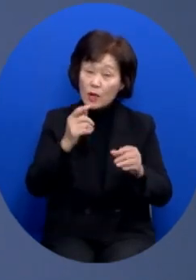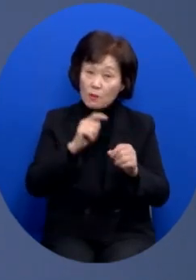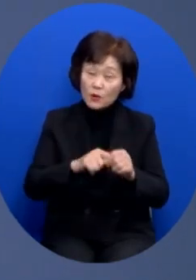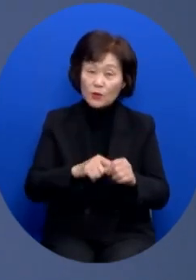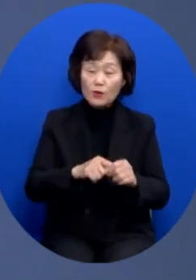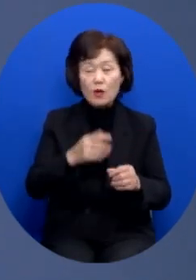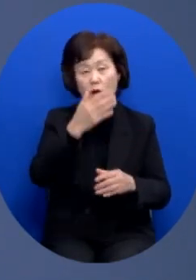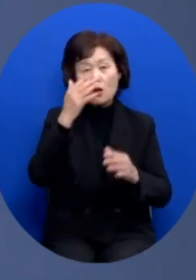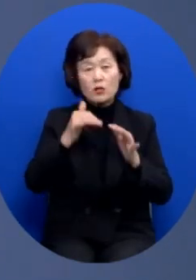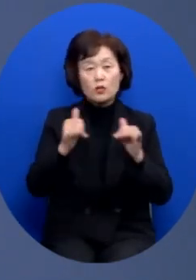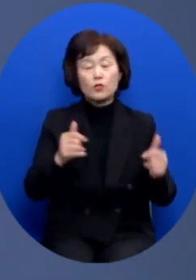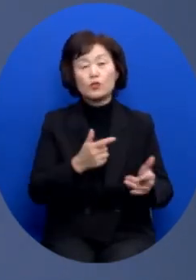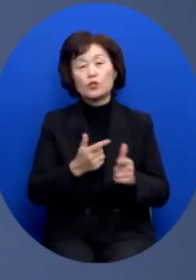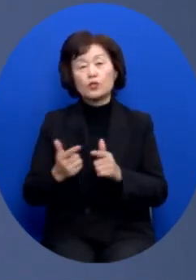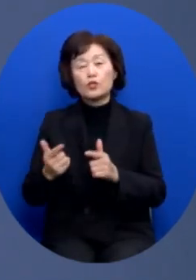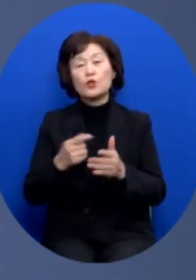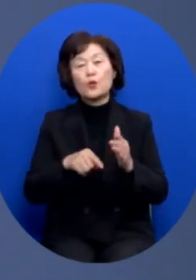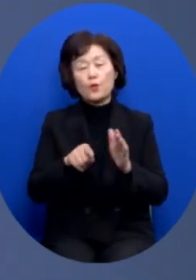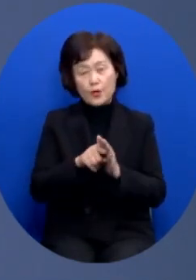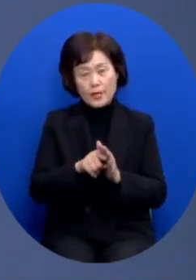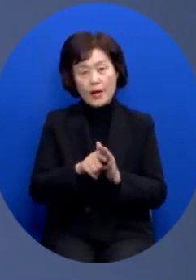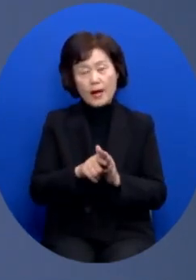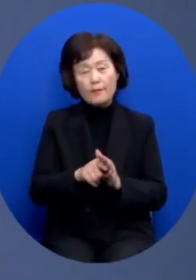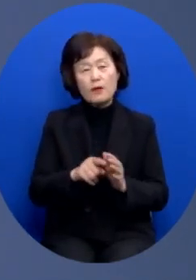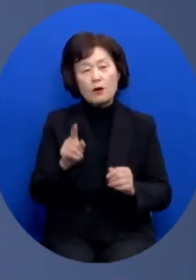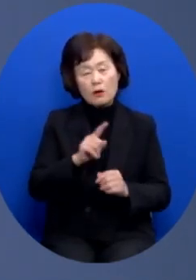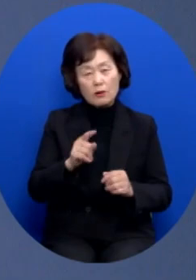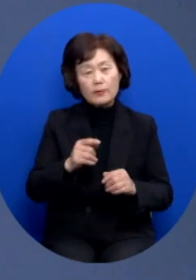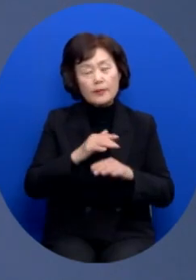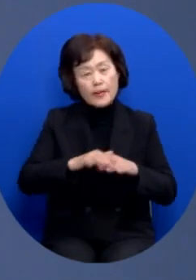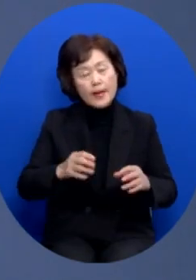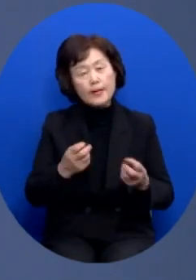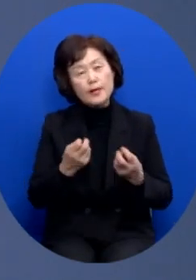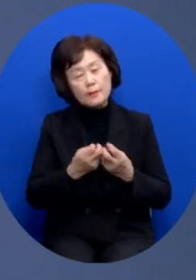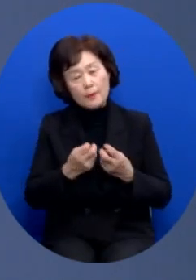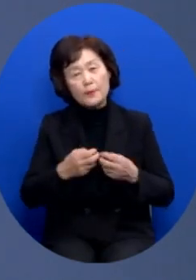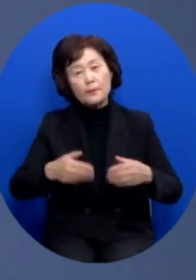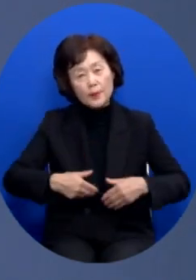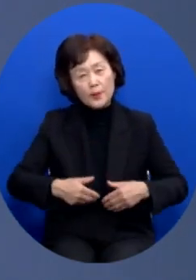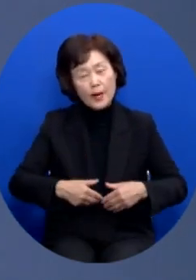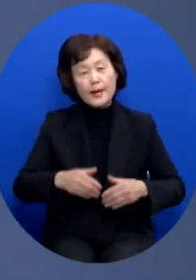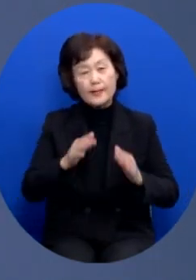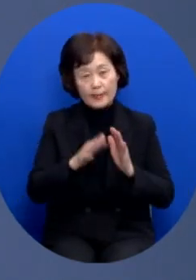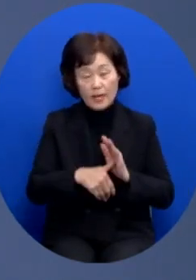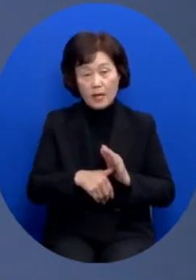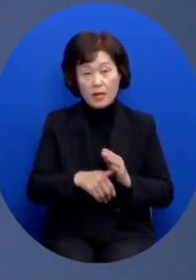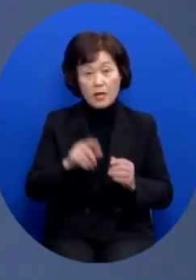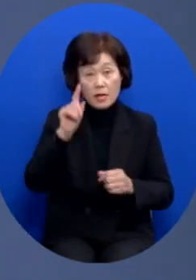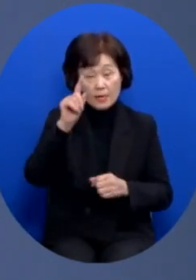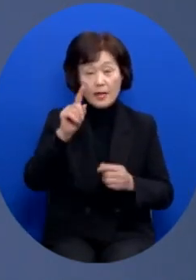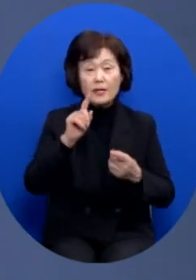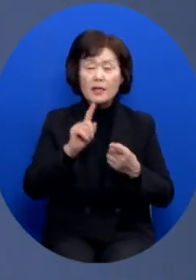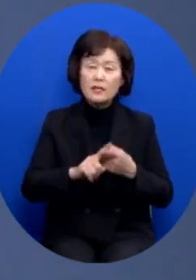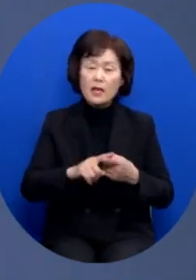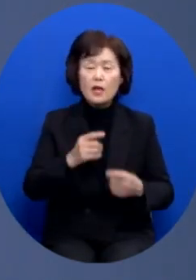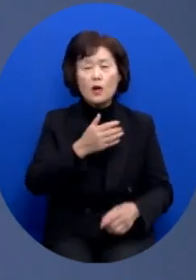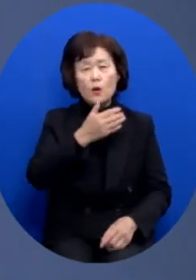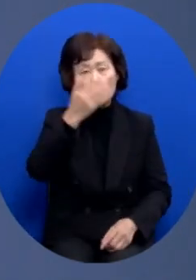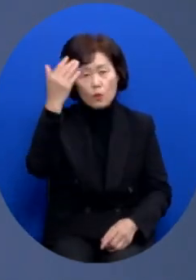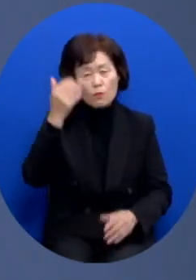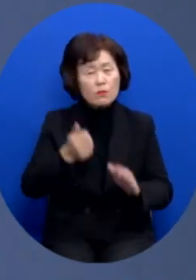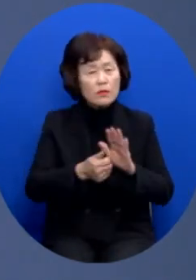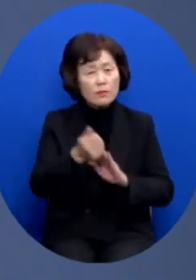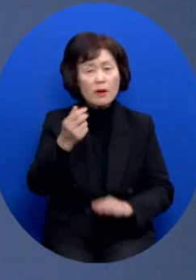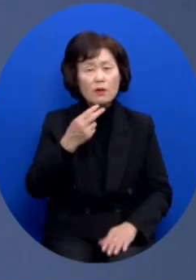대책 마련이 시급하다고 생각을 합니다. 지금의 청년들이 내일에 대한 꿈과 희망이 없다고들 말하고